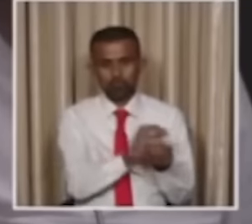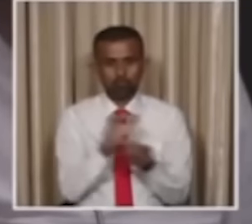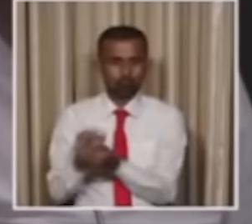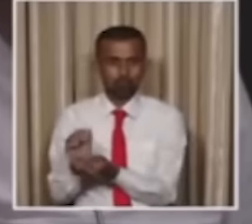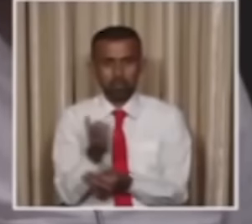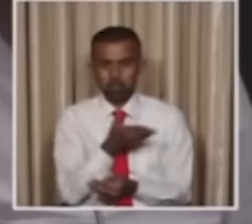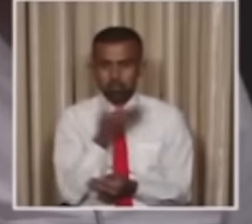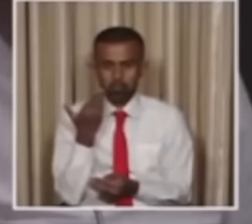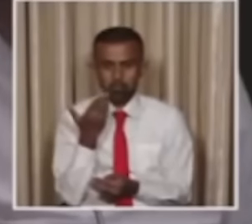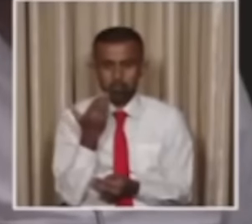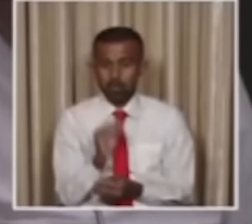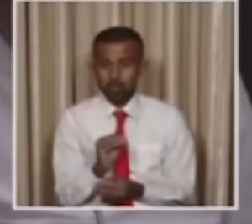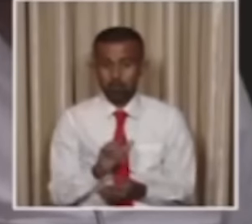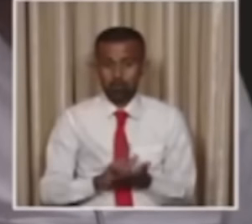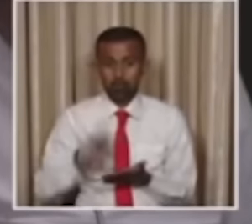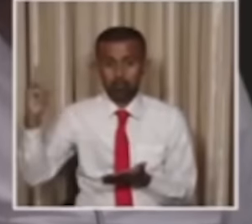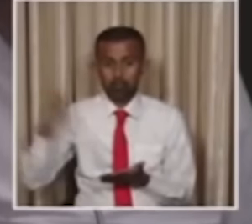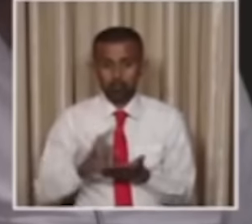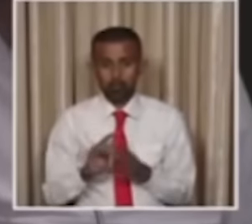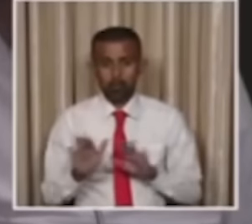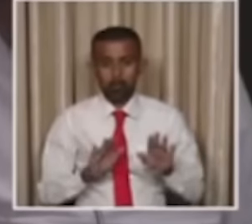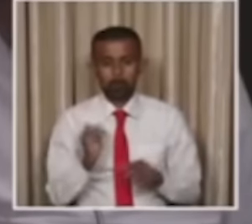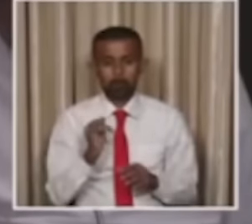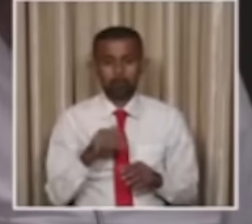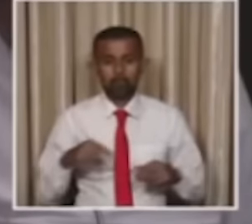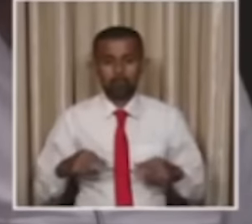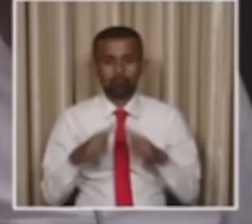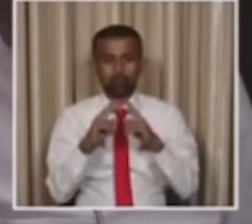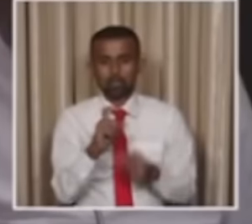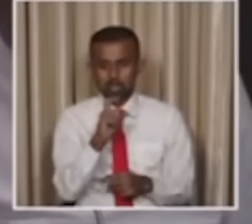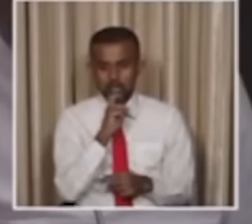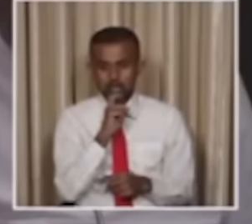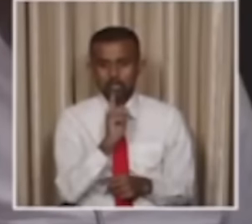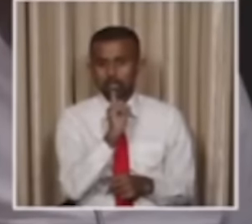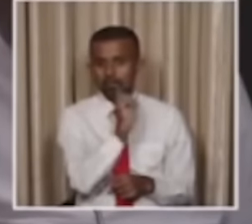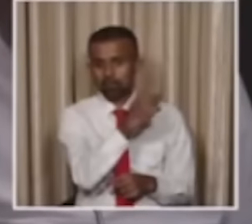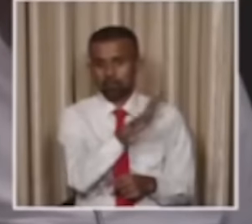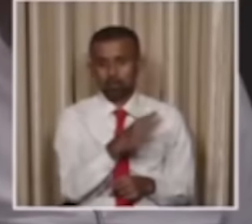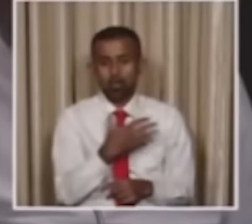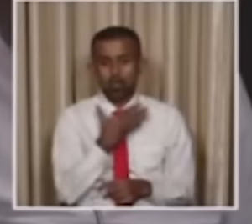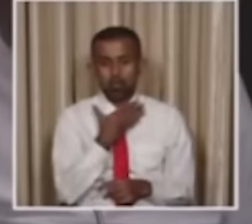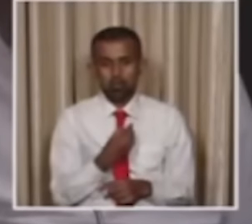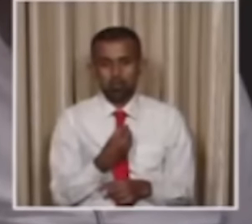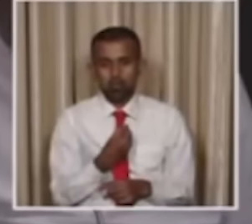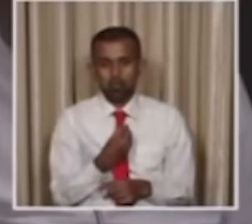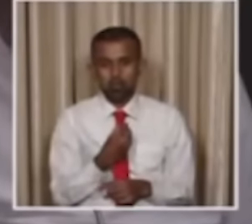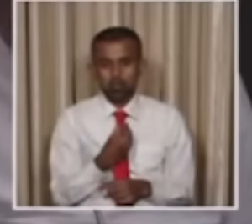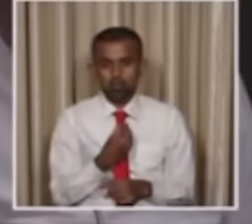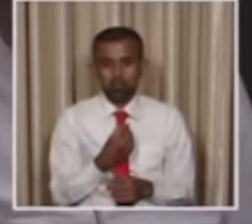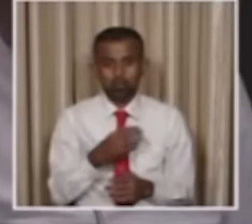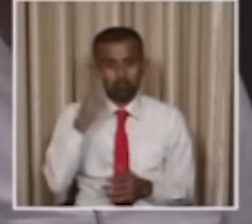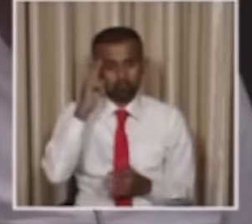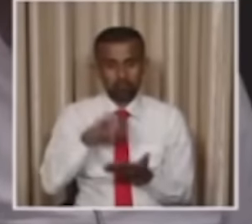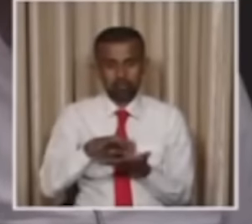නමුත් මේ ආගමන විගමන පාලක තමයි ශ්‍රේෂ්ඨාධිකරණයට ගිහිල්ලා කිව්වේ බොරු මේ දියුරුම් ප්‍රකාශය